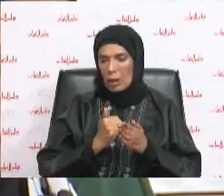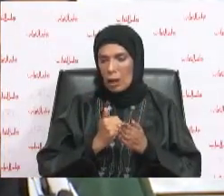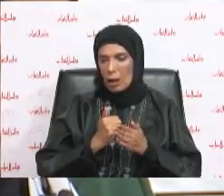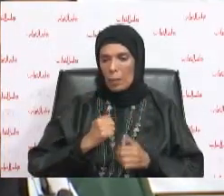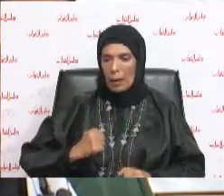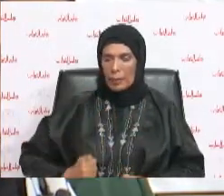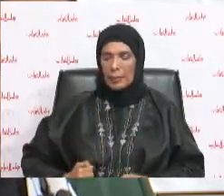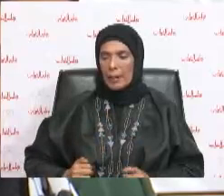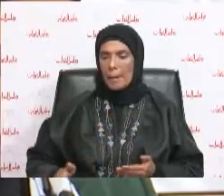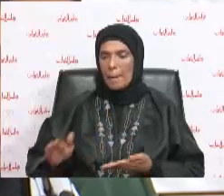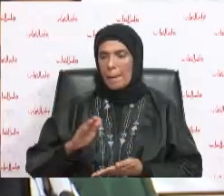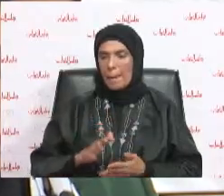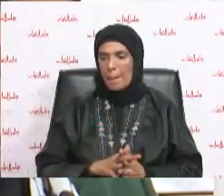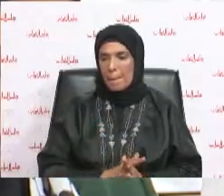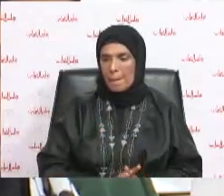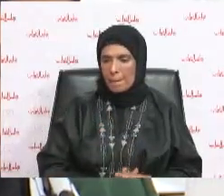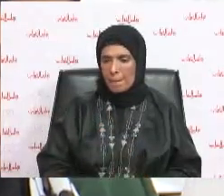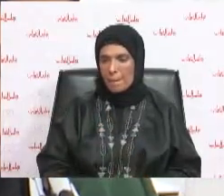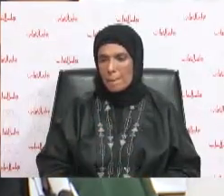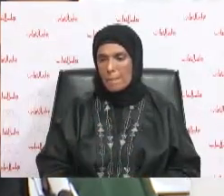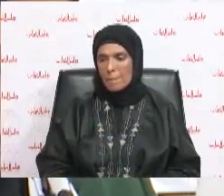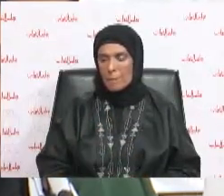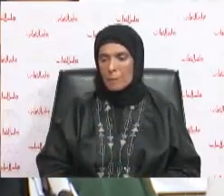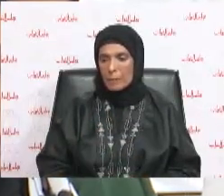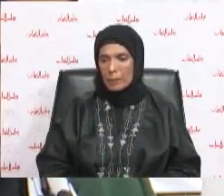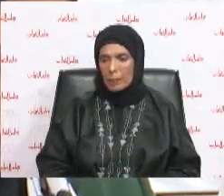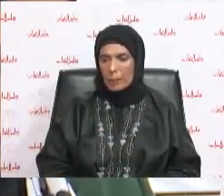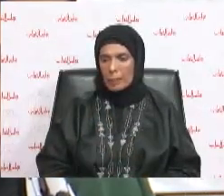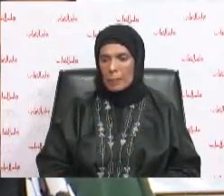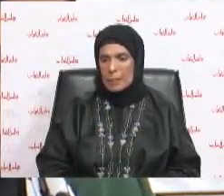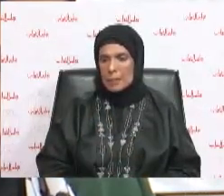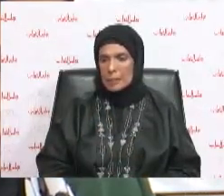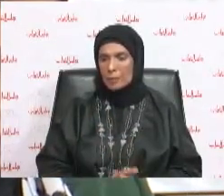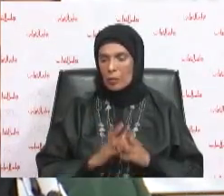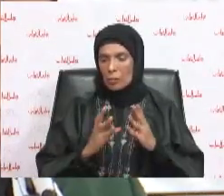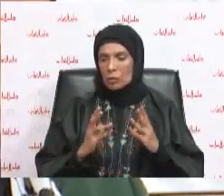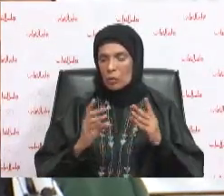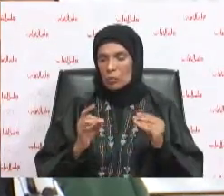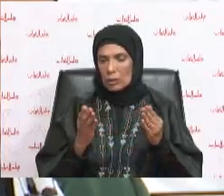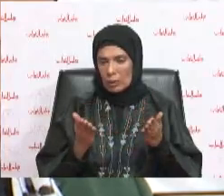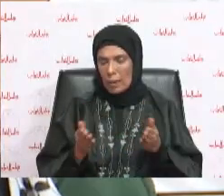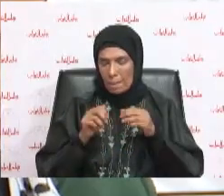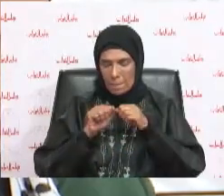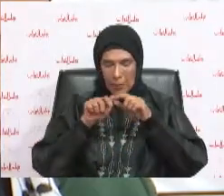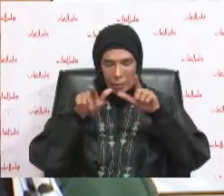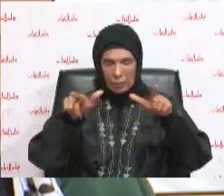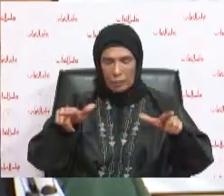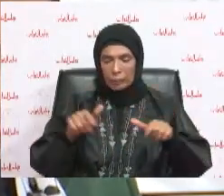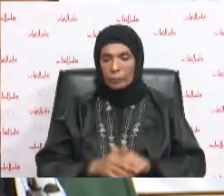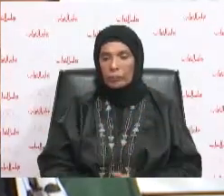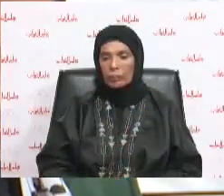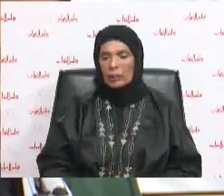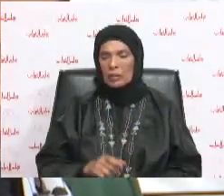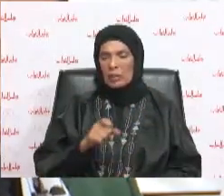أيضا ماذا سيحدث في المستقبل. ولكن هذه الأرقام التي أمامنا بيّنت حقيقة